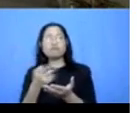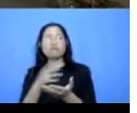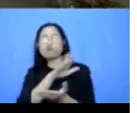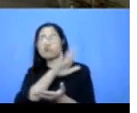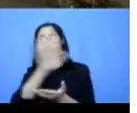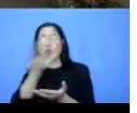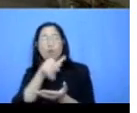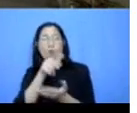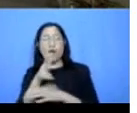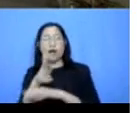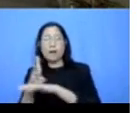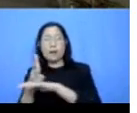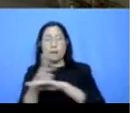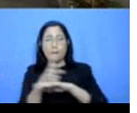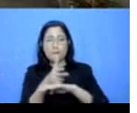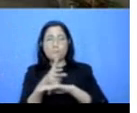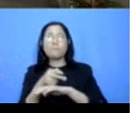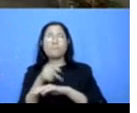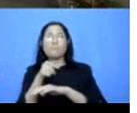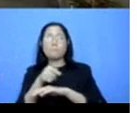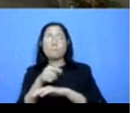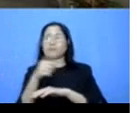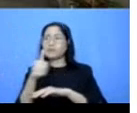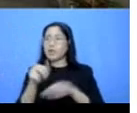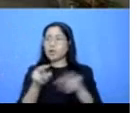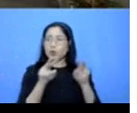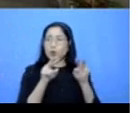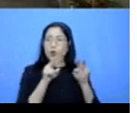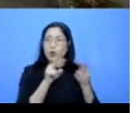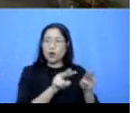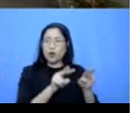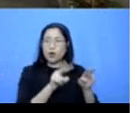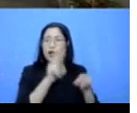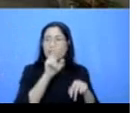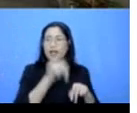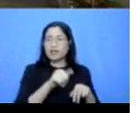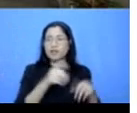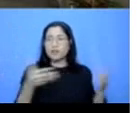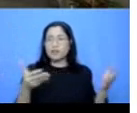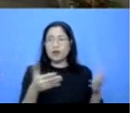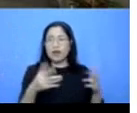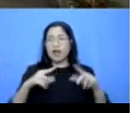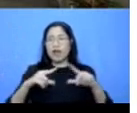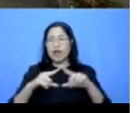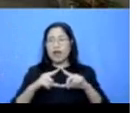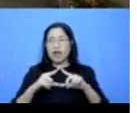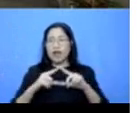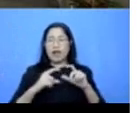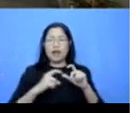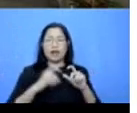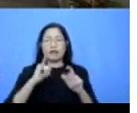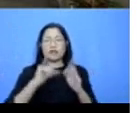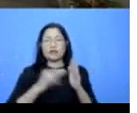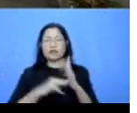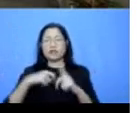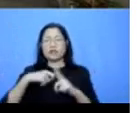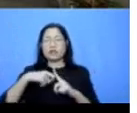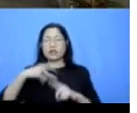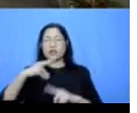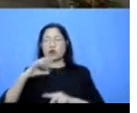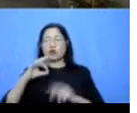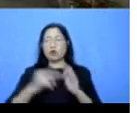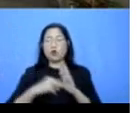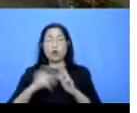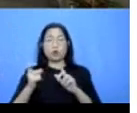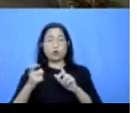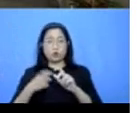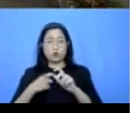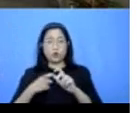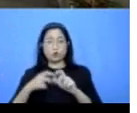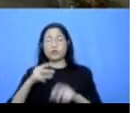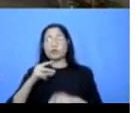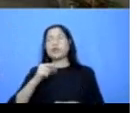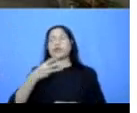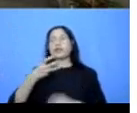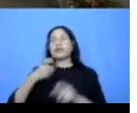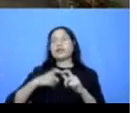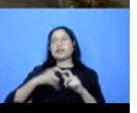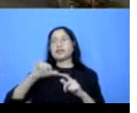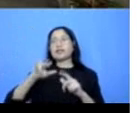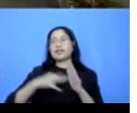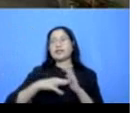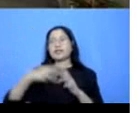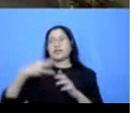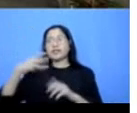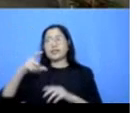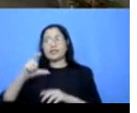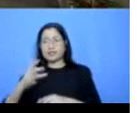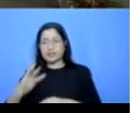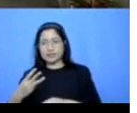dan nantinya bisa ditonton kembali di asinkronus pelajaran 1, resilience, tangguh dan teknologi. Baiklah, kita